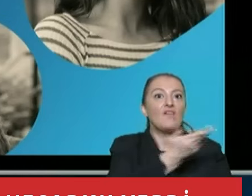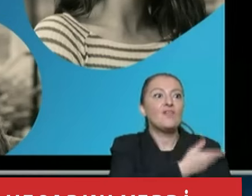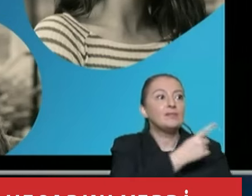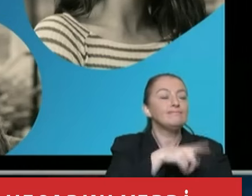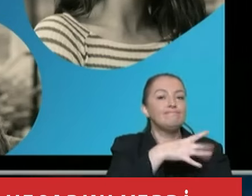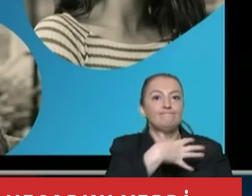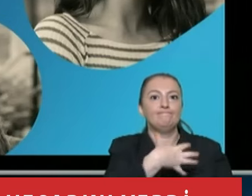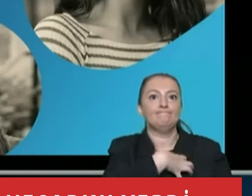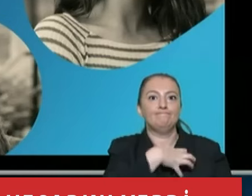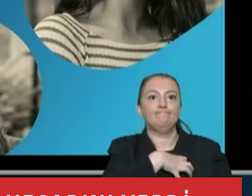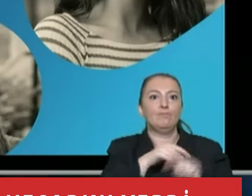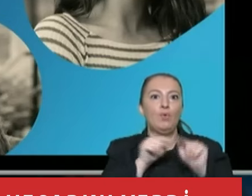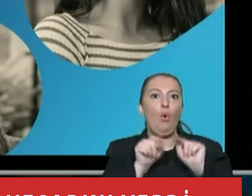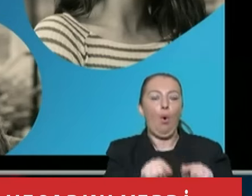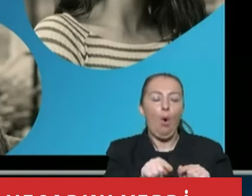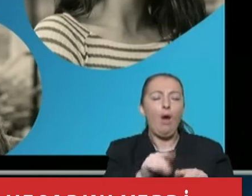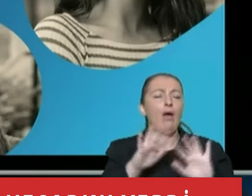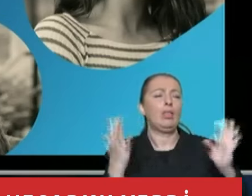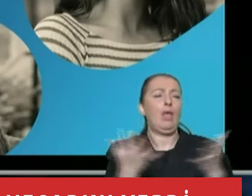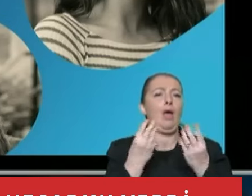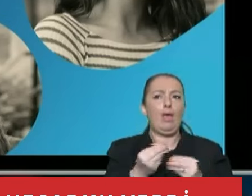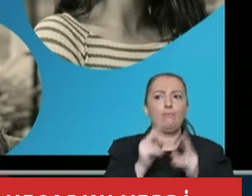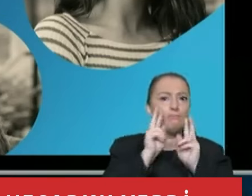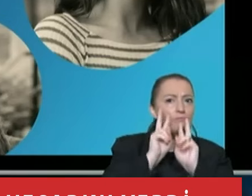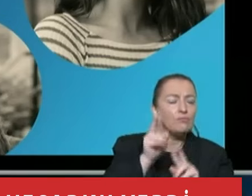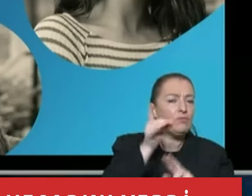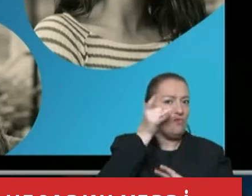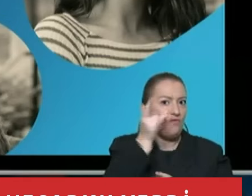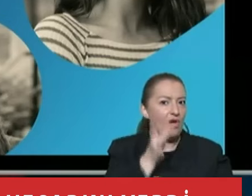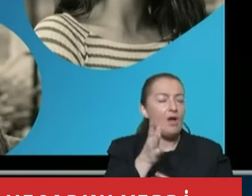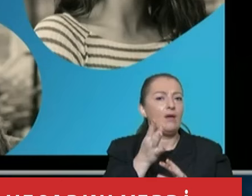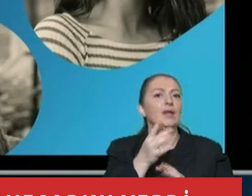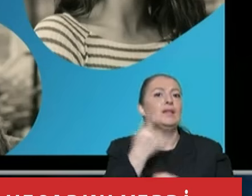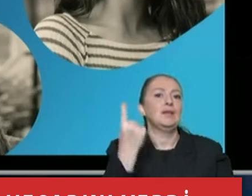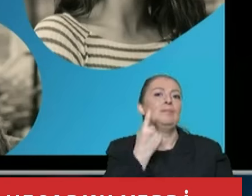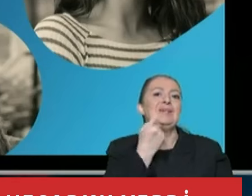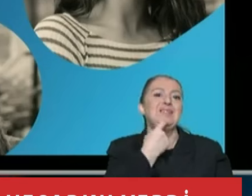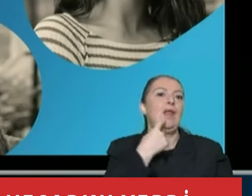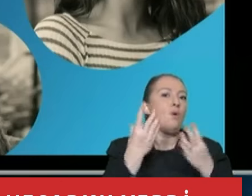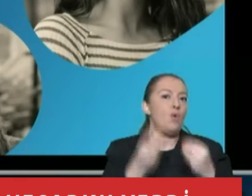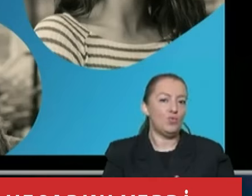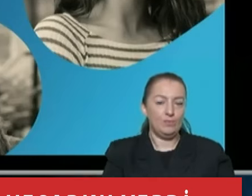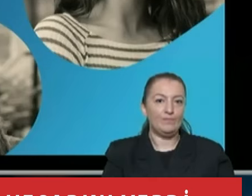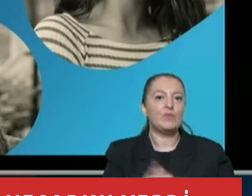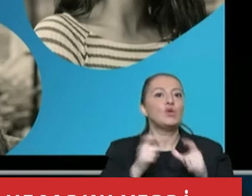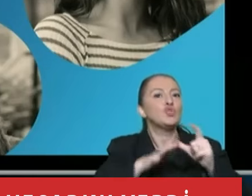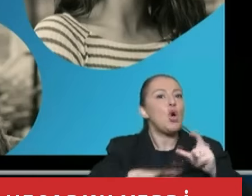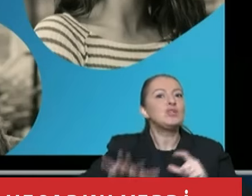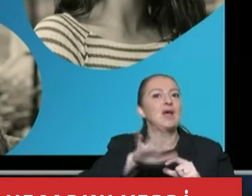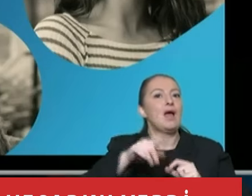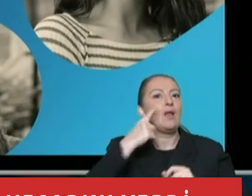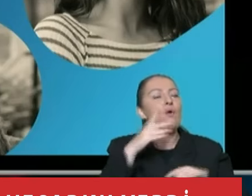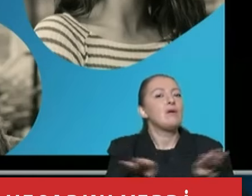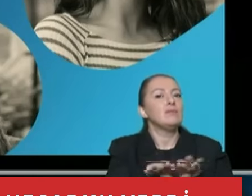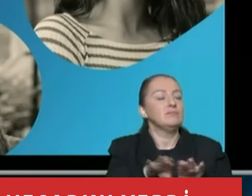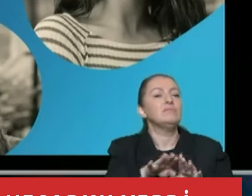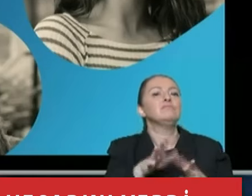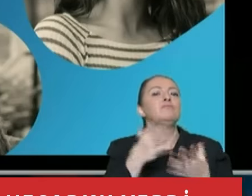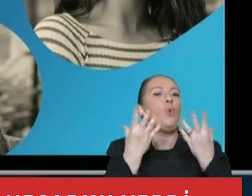karakterinin daha da iyi görüldüğü daha da güçlü hissedildiği Bir yıl oldu sosyal adaletin